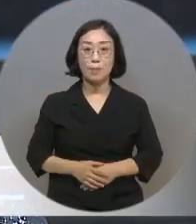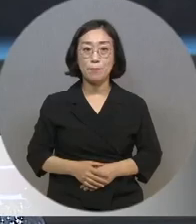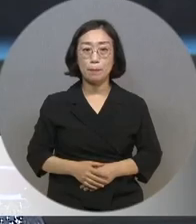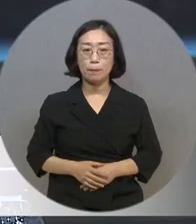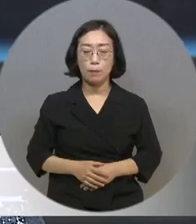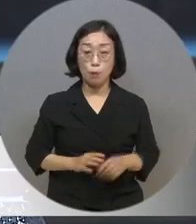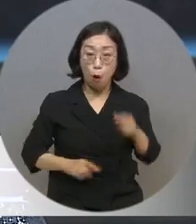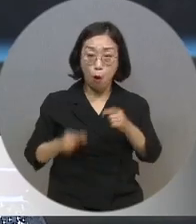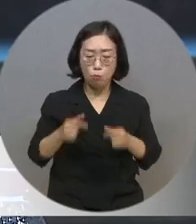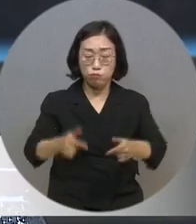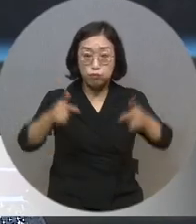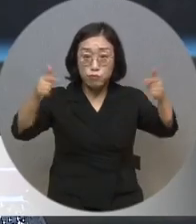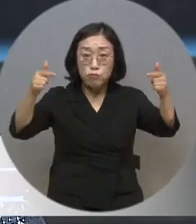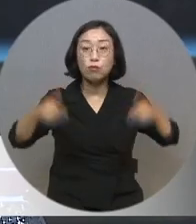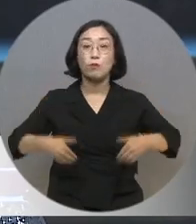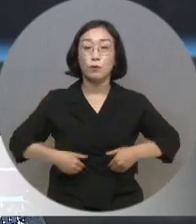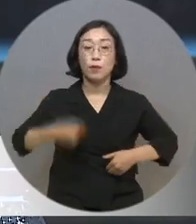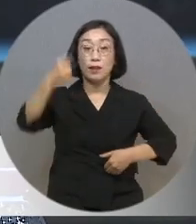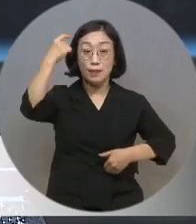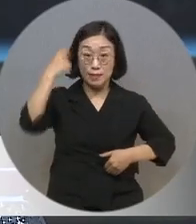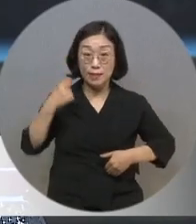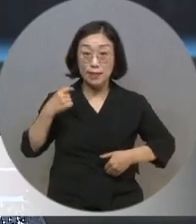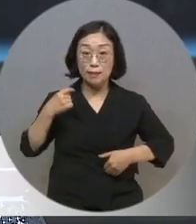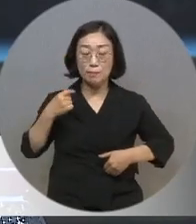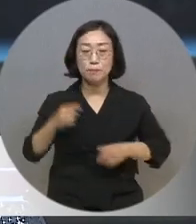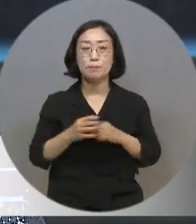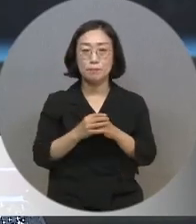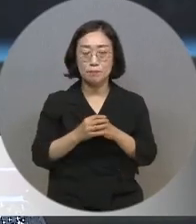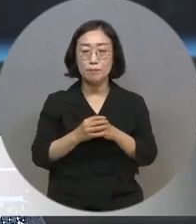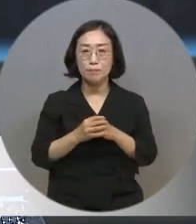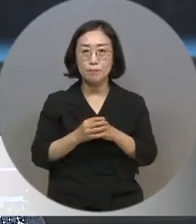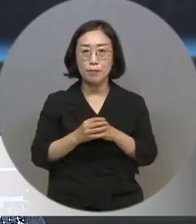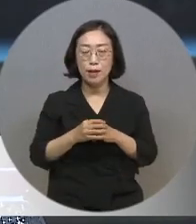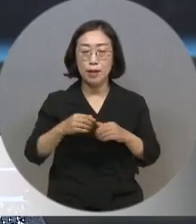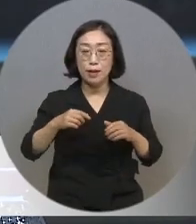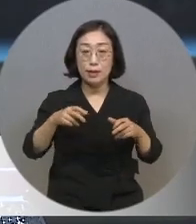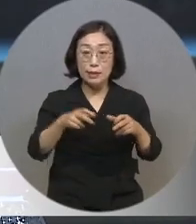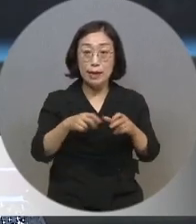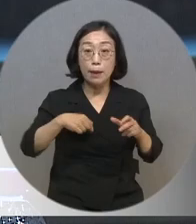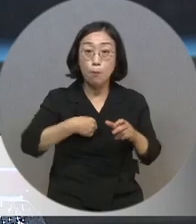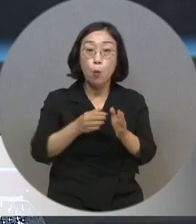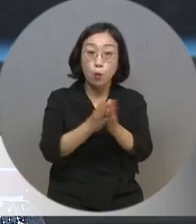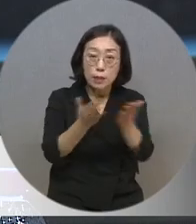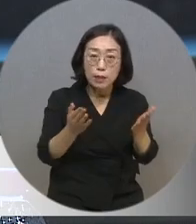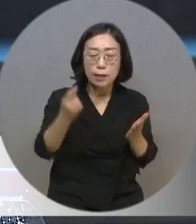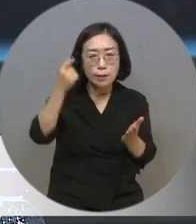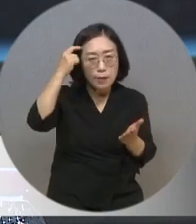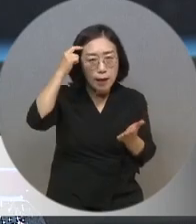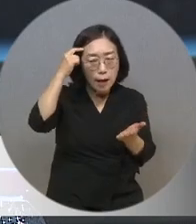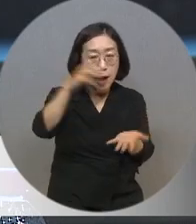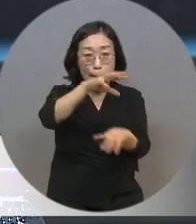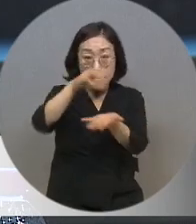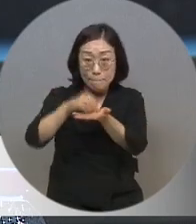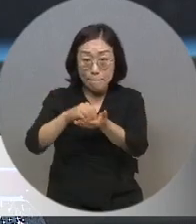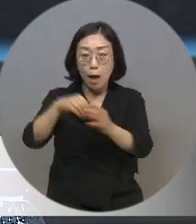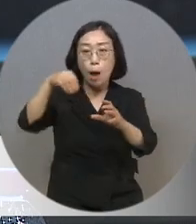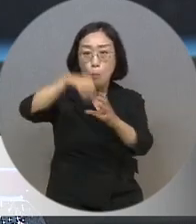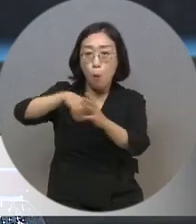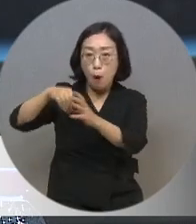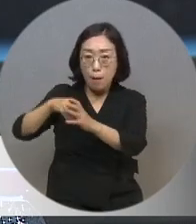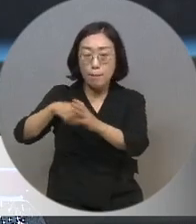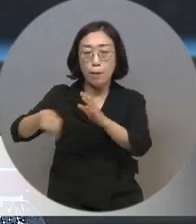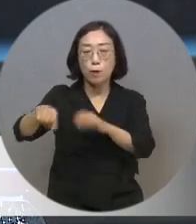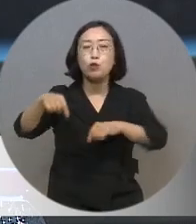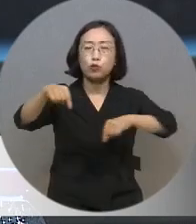이 활성화시켜야 되겠다는 어떤 필요성을 느끼게 되었고 또 당사자의 목소리를 정책과 제도에 반영하는